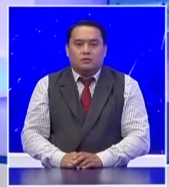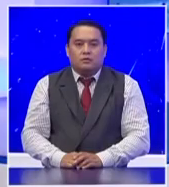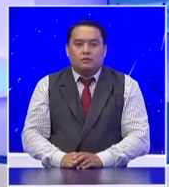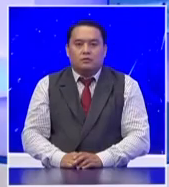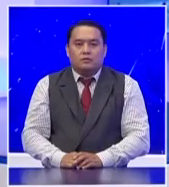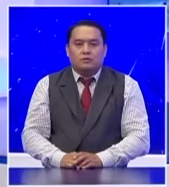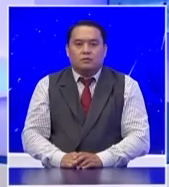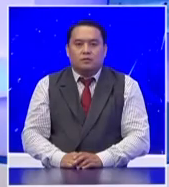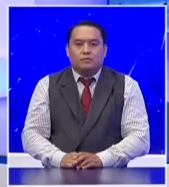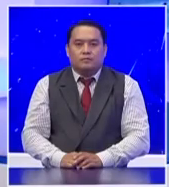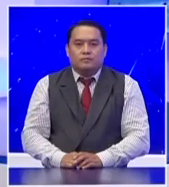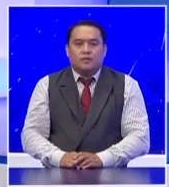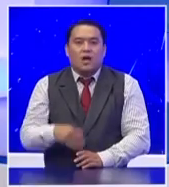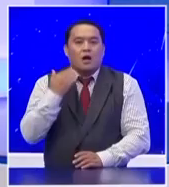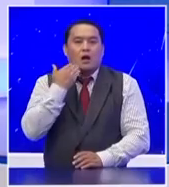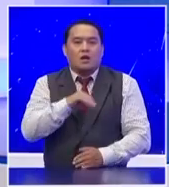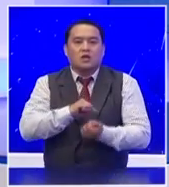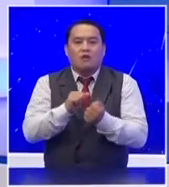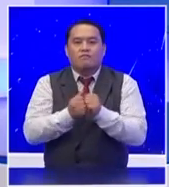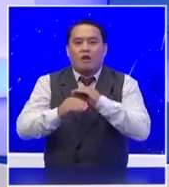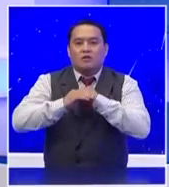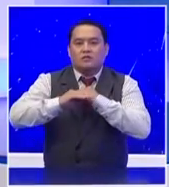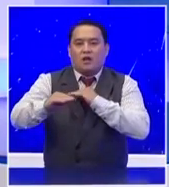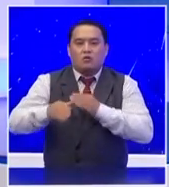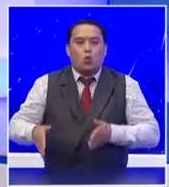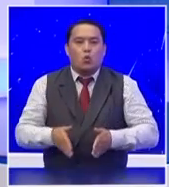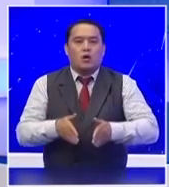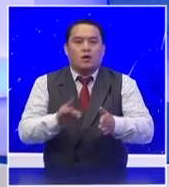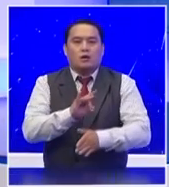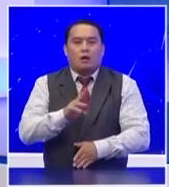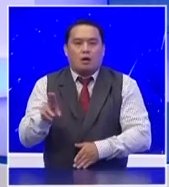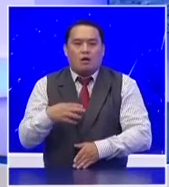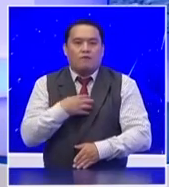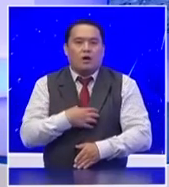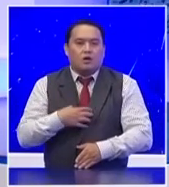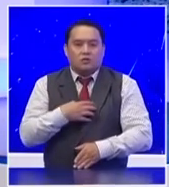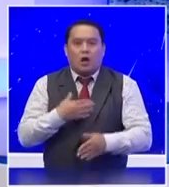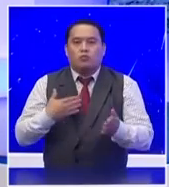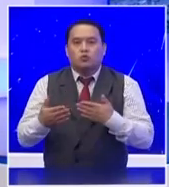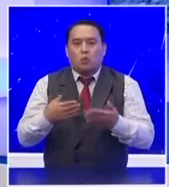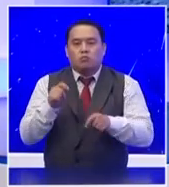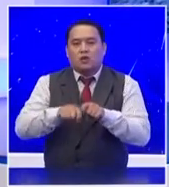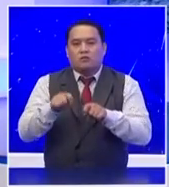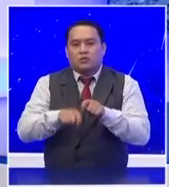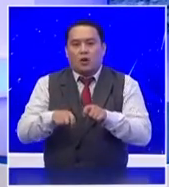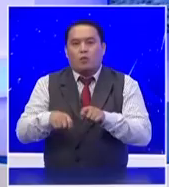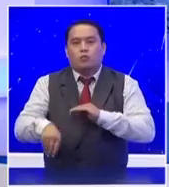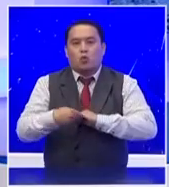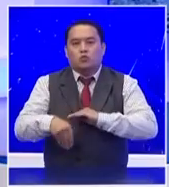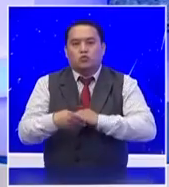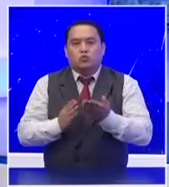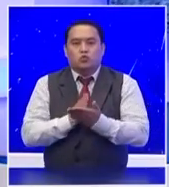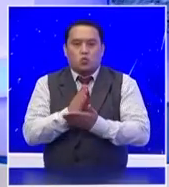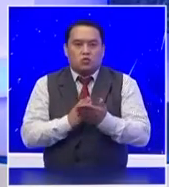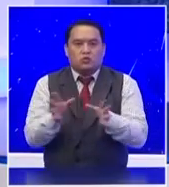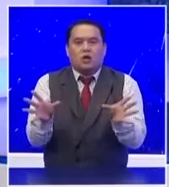Нет коррупции на дорогах. Качество асфальтового полотна на трассах республиканского и областного значения проверили сотрудники антикоррупционной